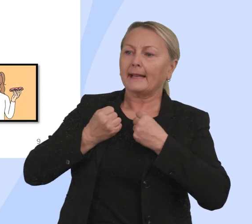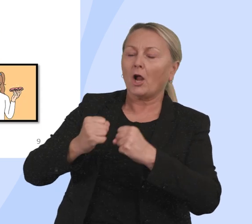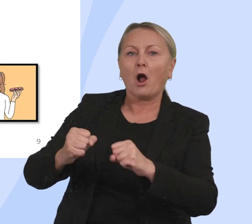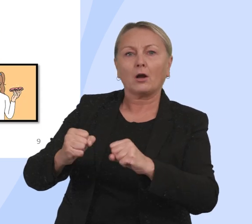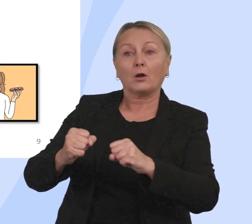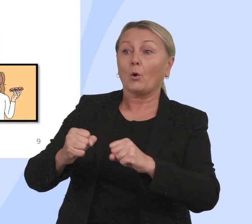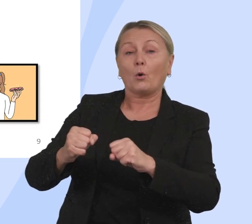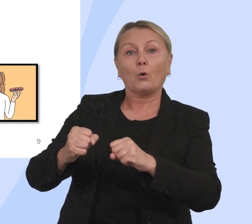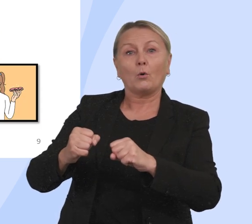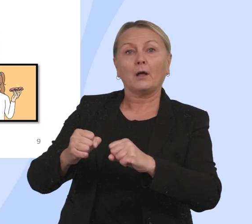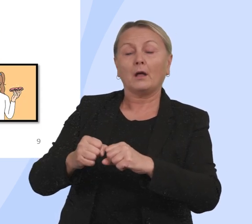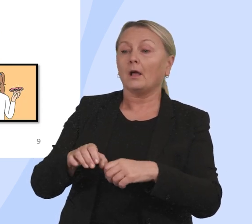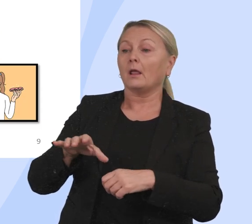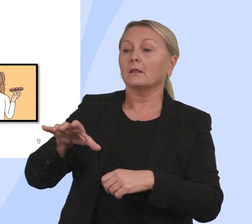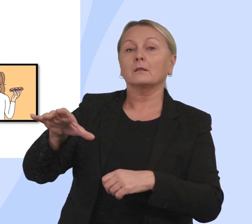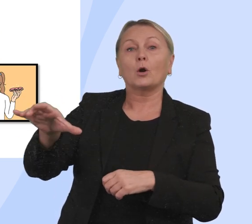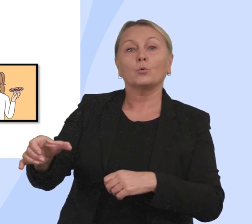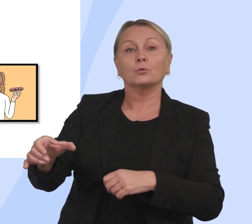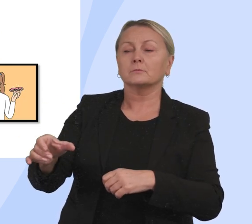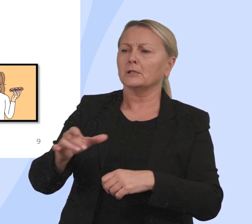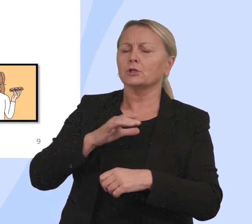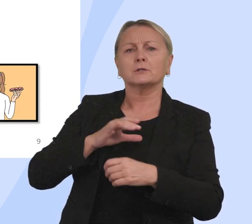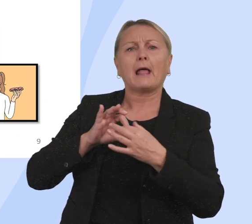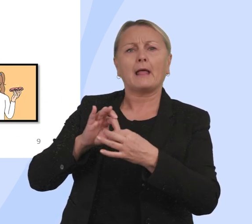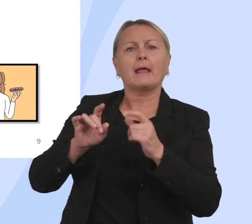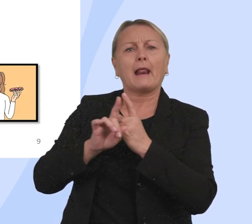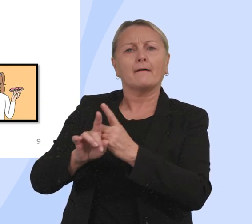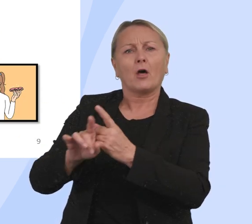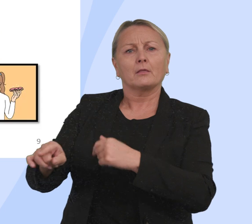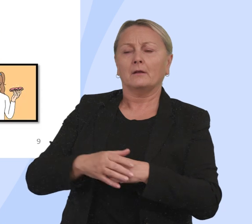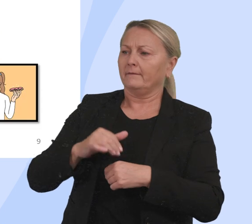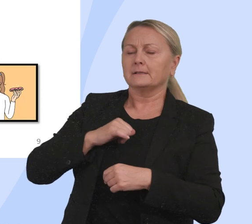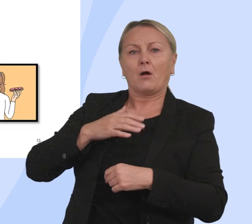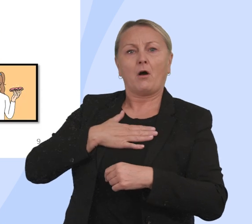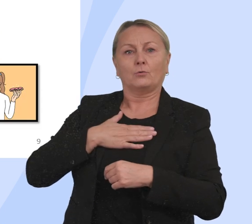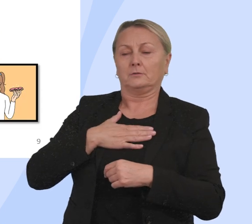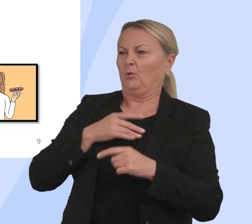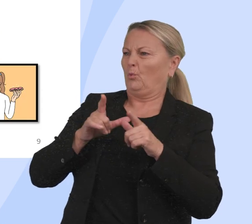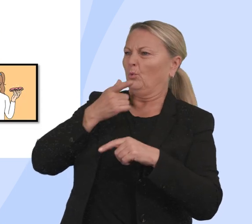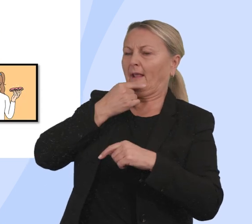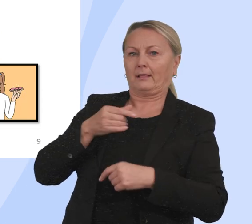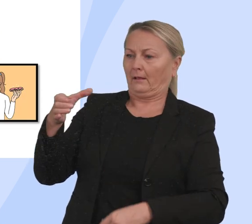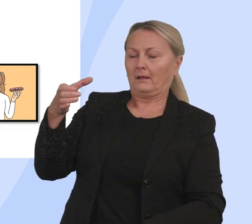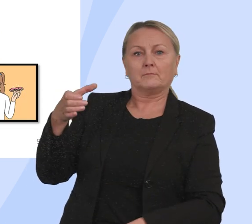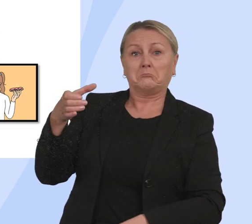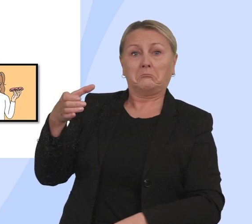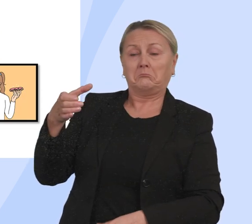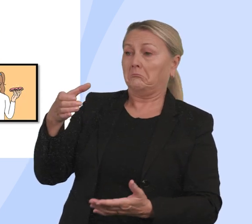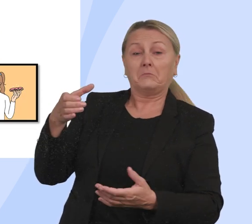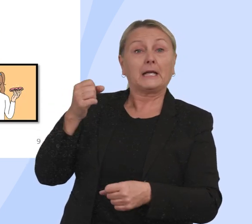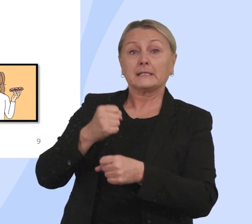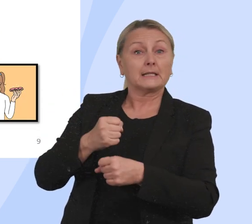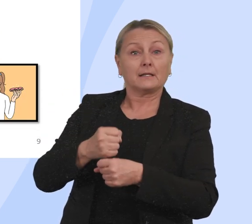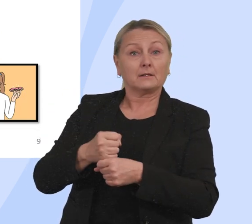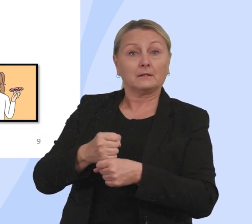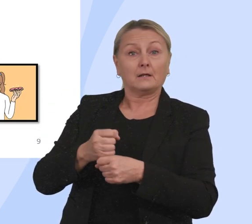er relevant. Altså, hvis hun står med noget, der er fuldstændig ukendt i hånden, så er det ikke sikkert, at det er relevant for mig at spejle det. Men hvis hun nu